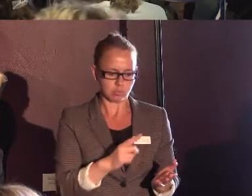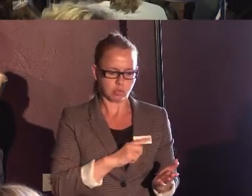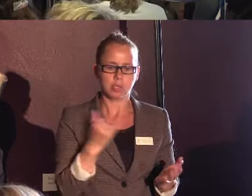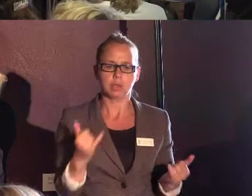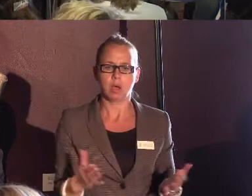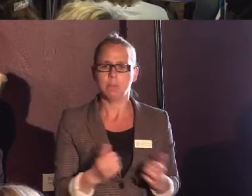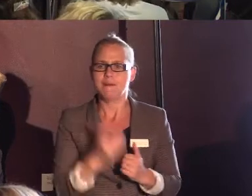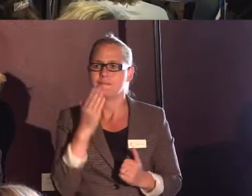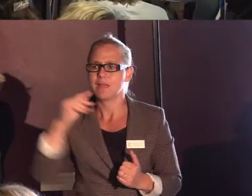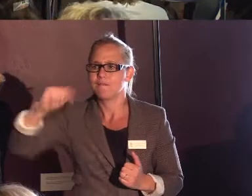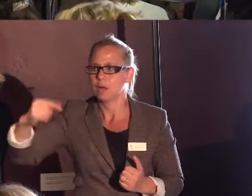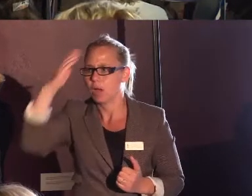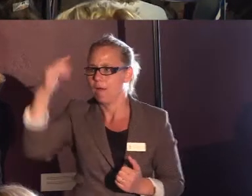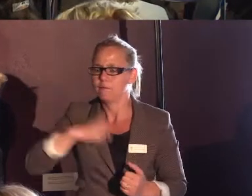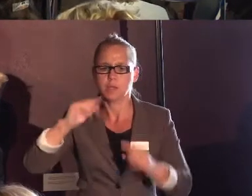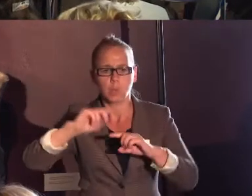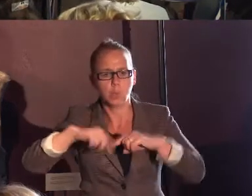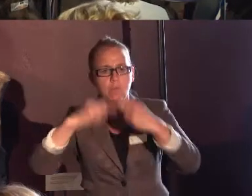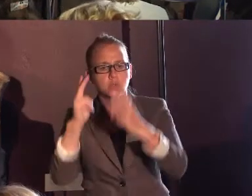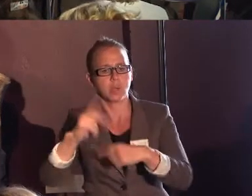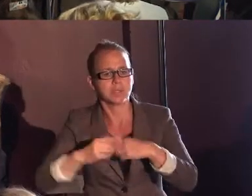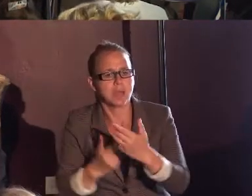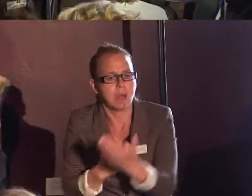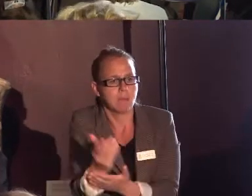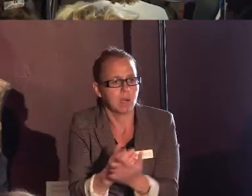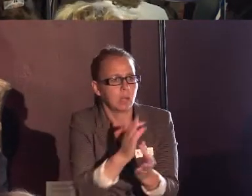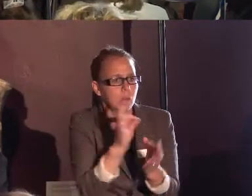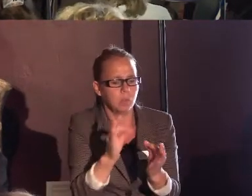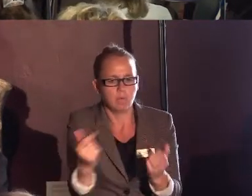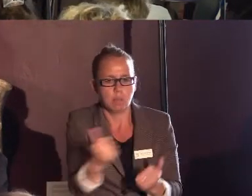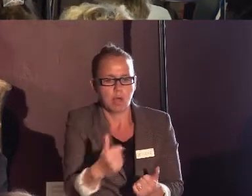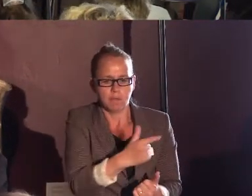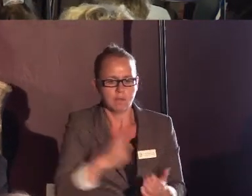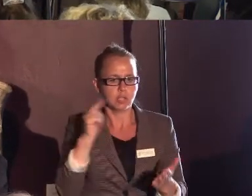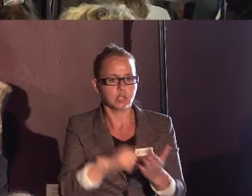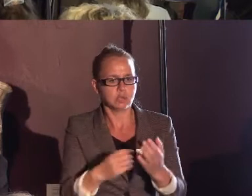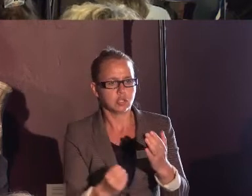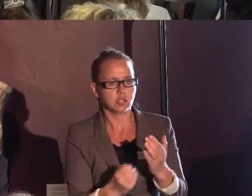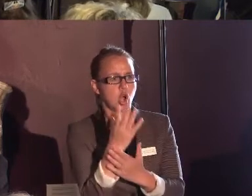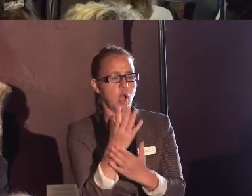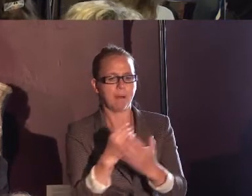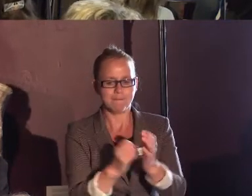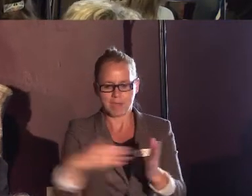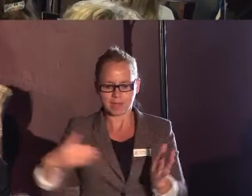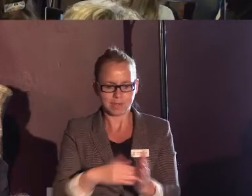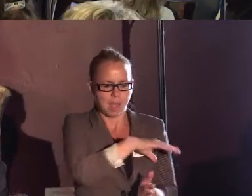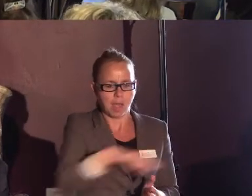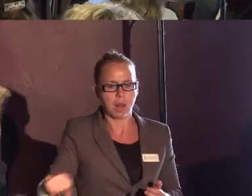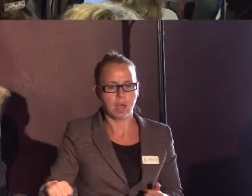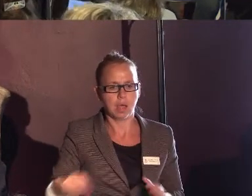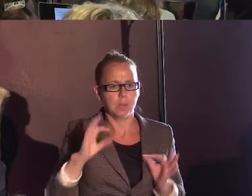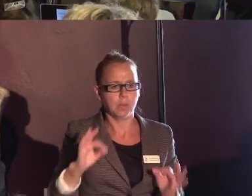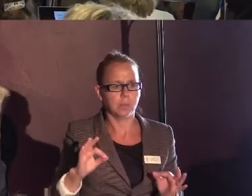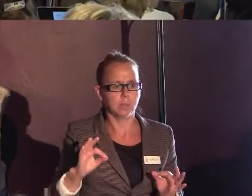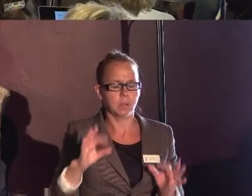på vilka villkor kan vi utveckla den här samverkan? Vad behövs för att skapa värde för alla parter?